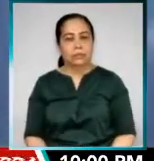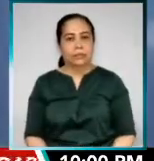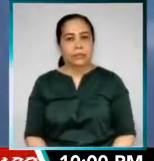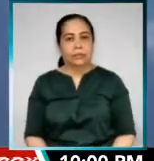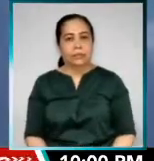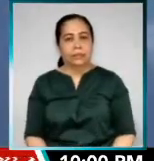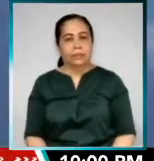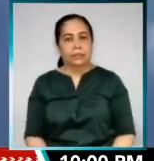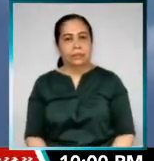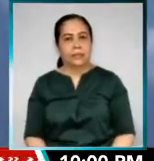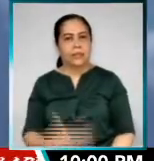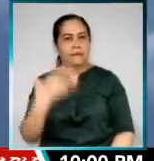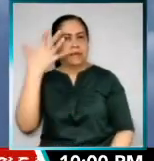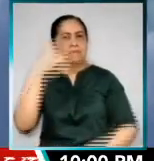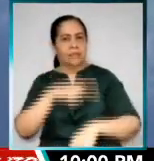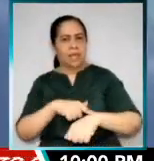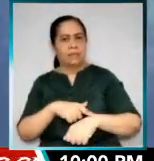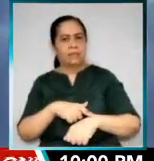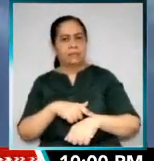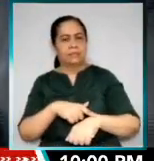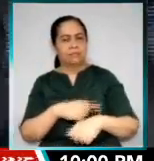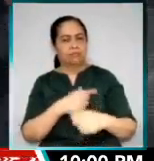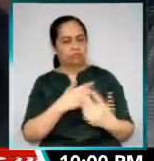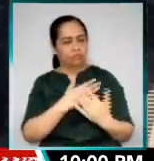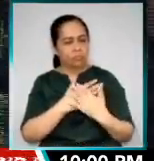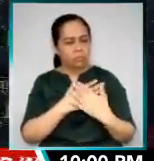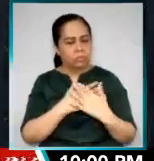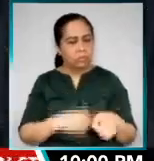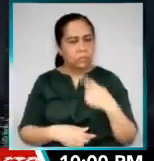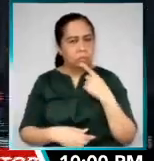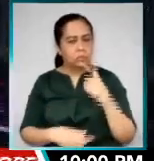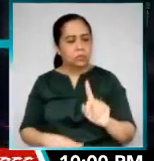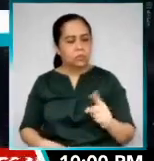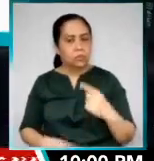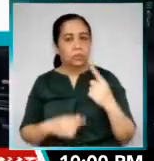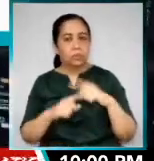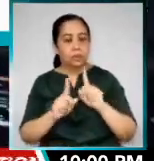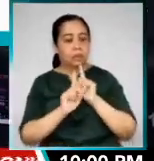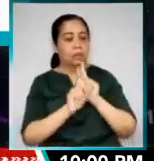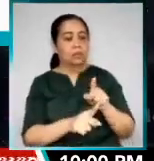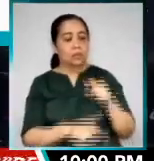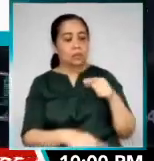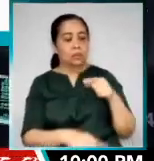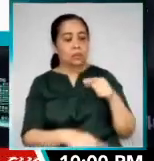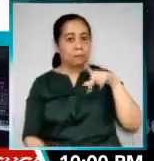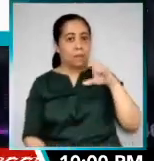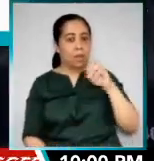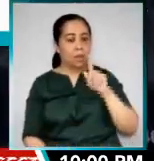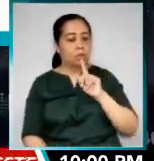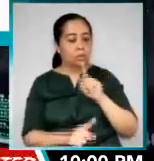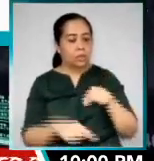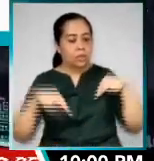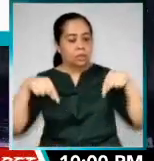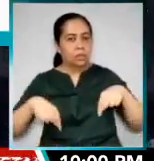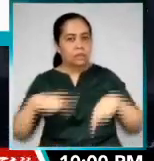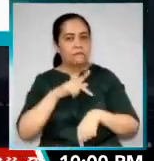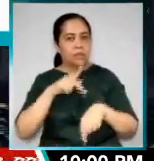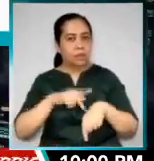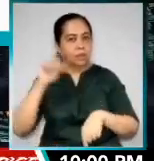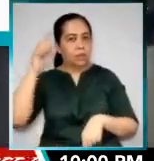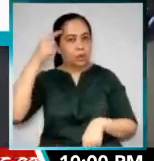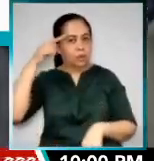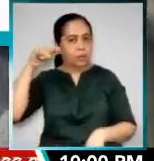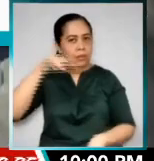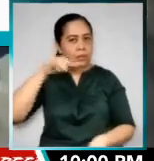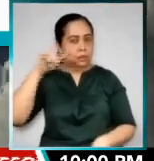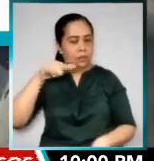Limang beses sinabihan ng Philippine Air Force at binalaan. Pero sagot ng piloto, "This is Philippine Government Aircraft, Charlie 29